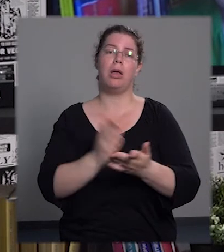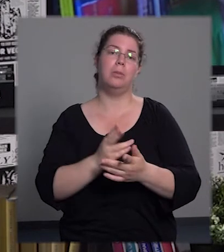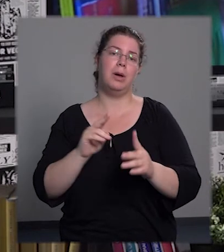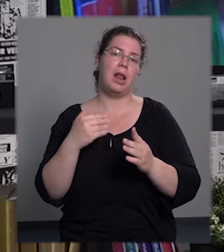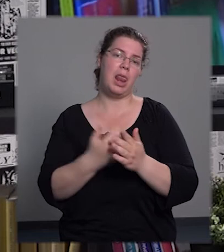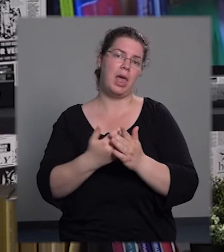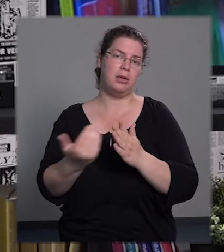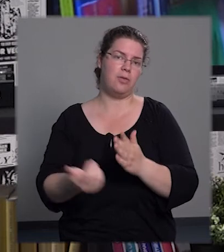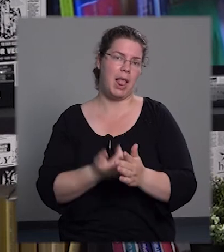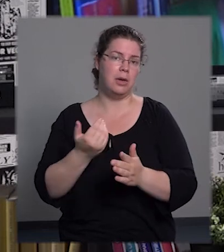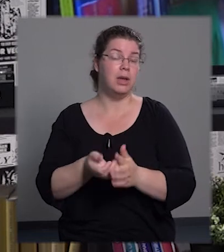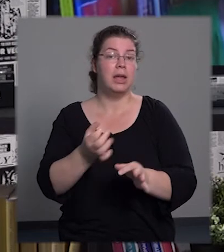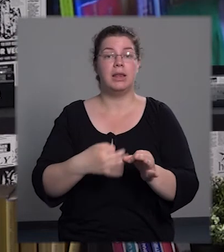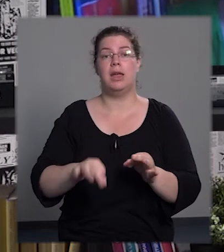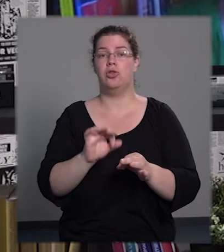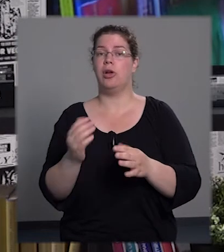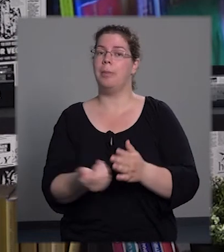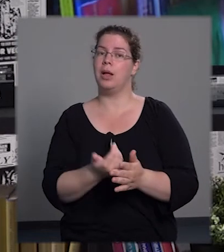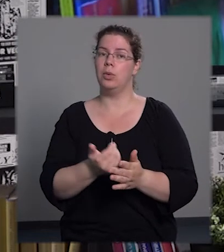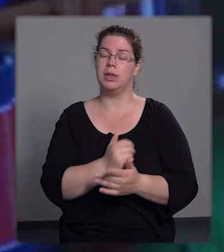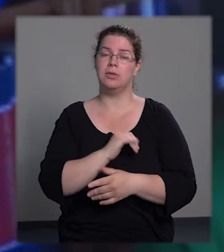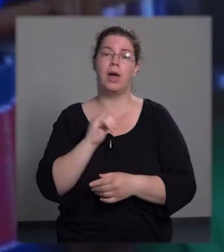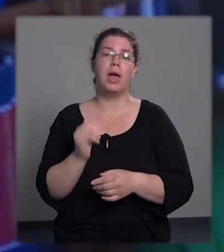újítva, teljesen meg lett újítva, illetve